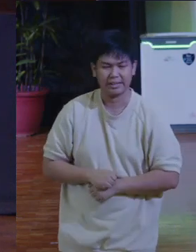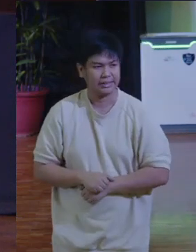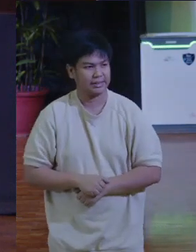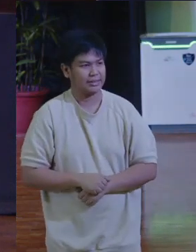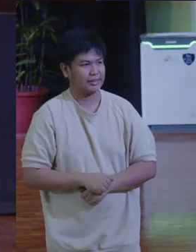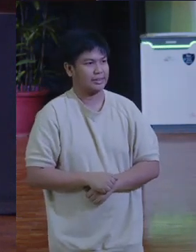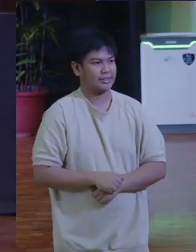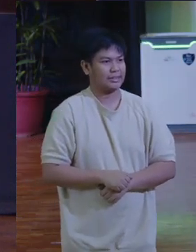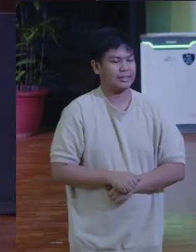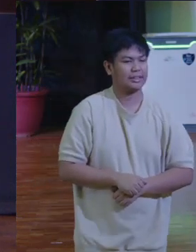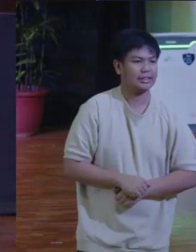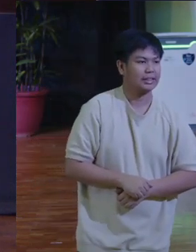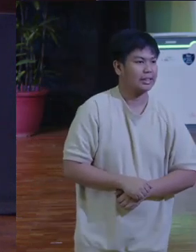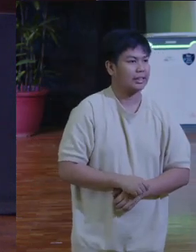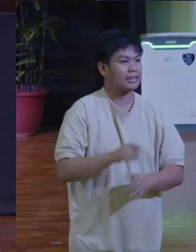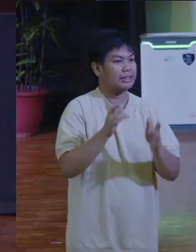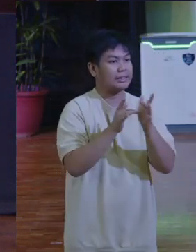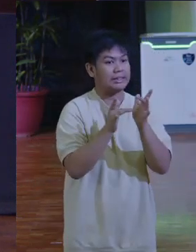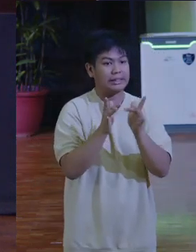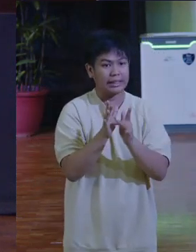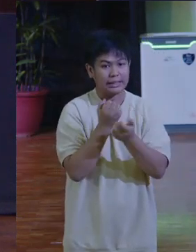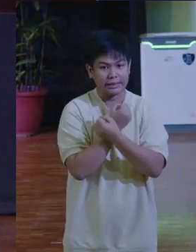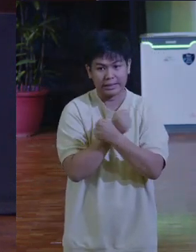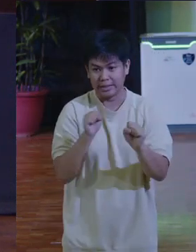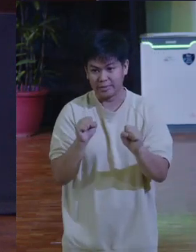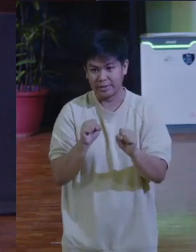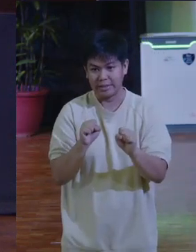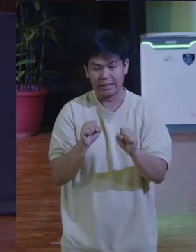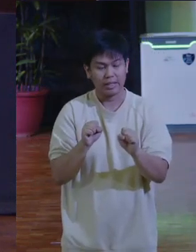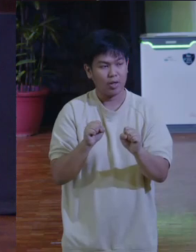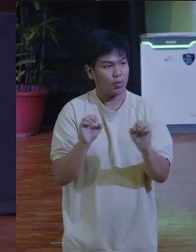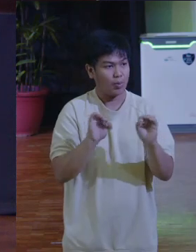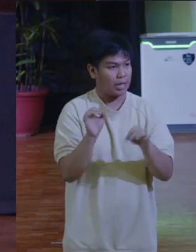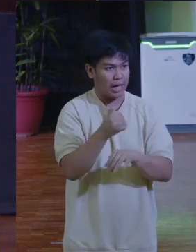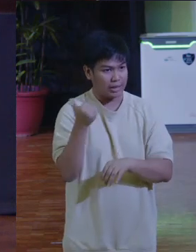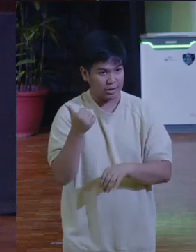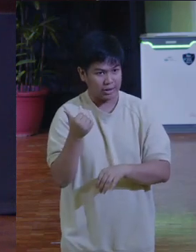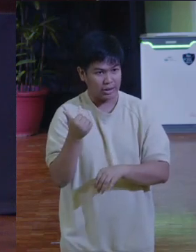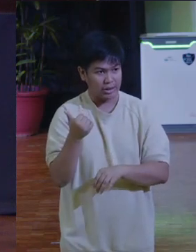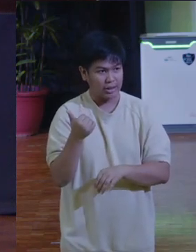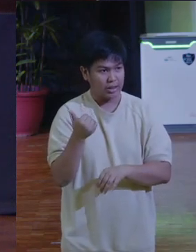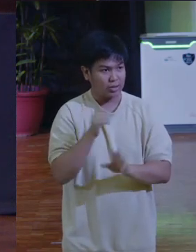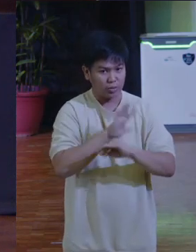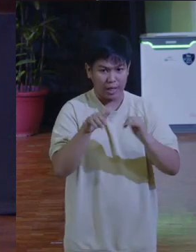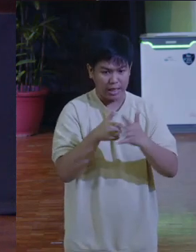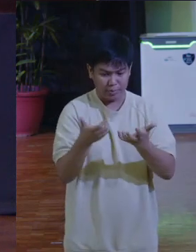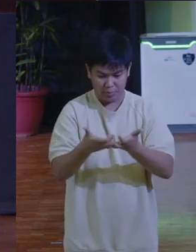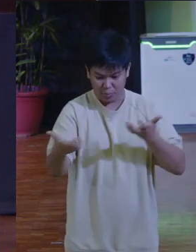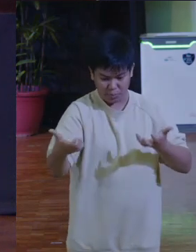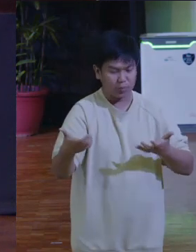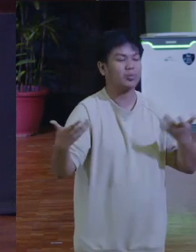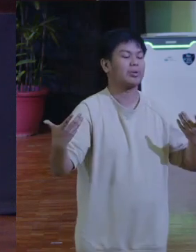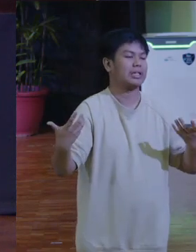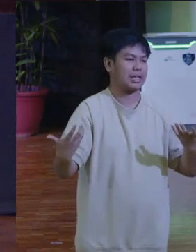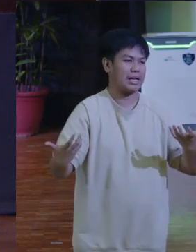Susunod, ang isa pang aspeto ng kanyang good news to the